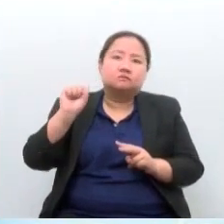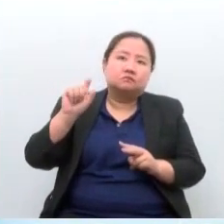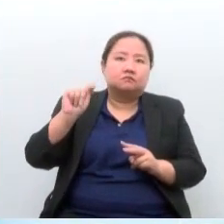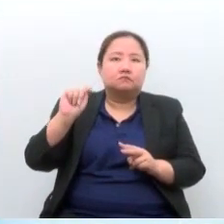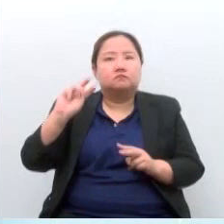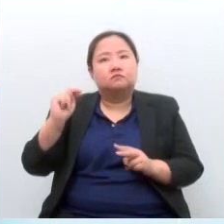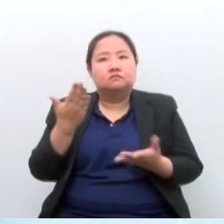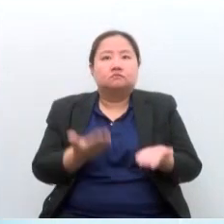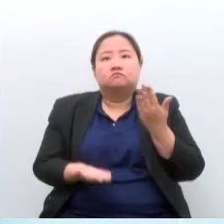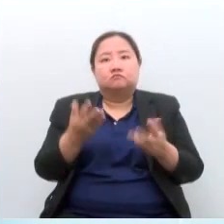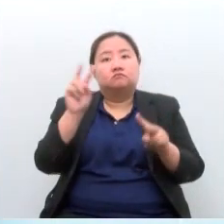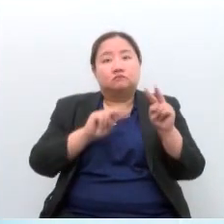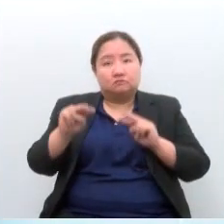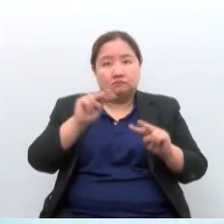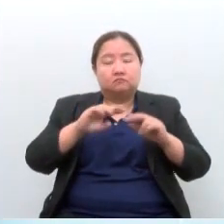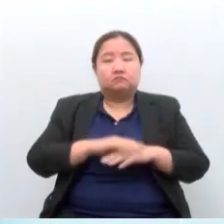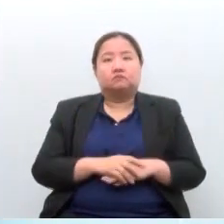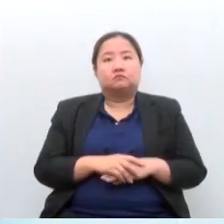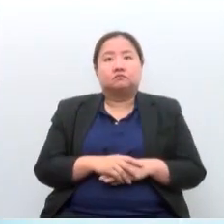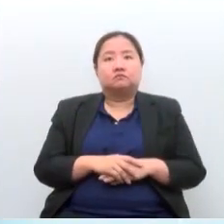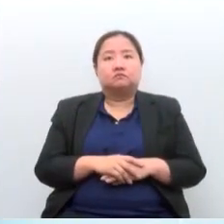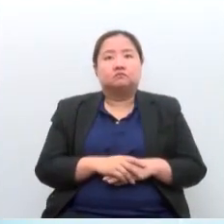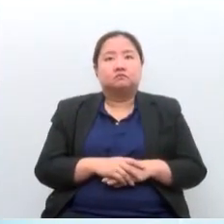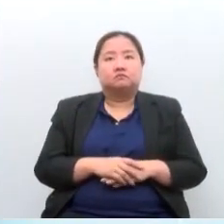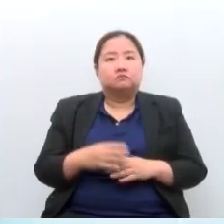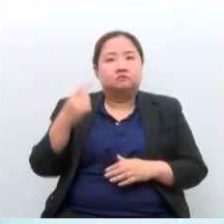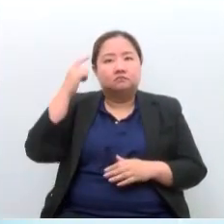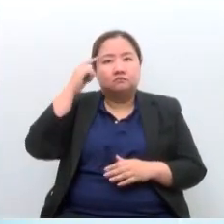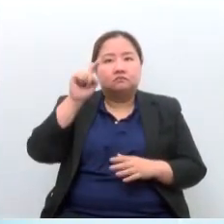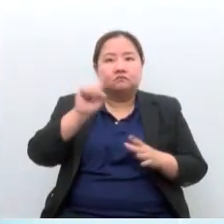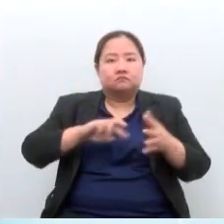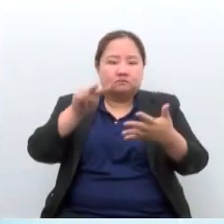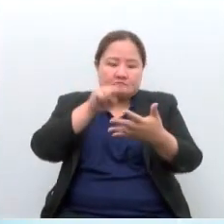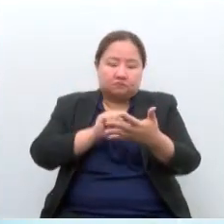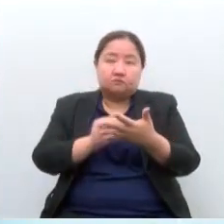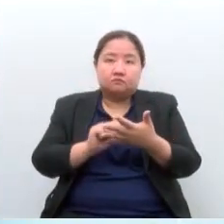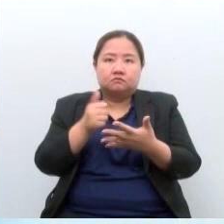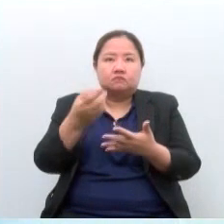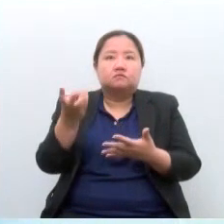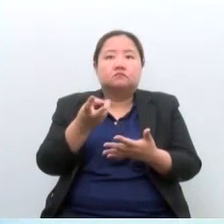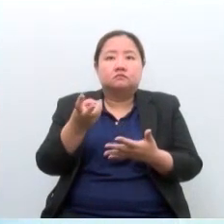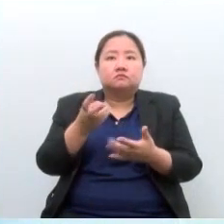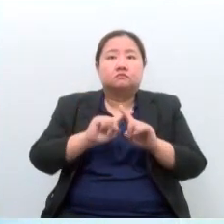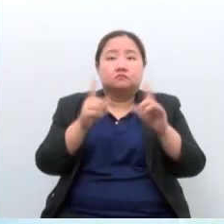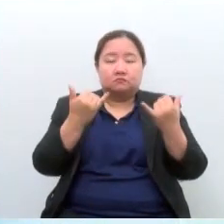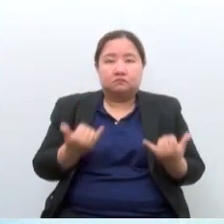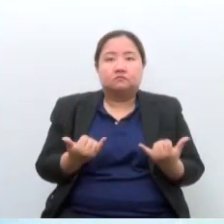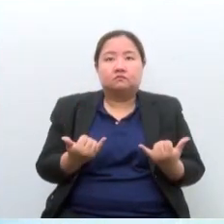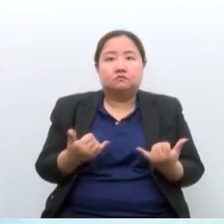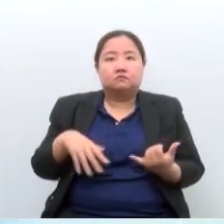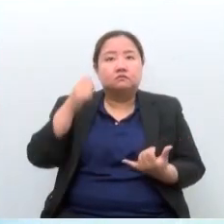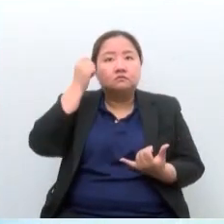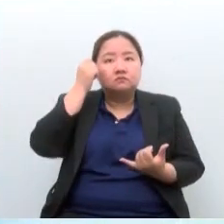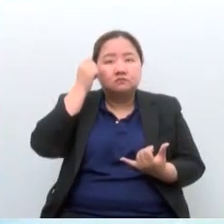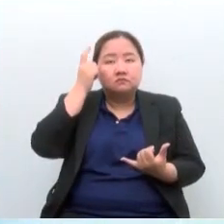ตรวจนะครับสมาธิในการบริหารโรงเรียนเนี่ยเรื่องอ่านออกแได้ของโรงเรียนก็ก็น้อยแต่ครั้งนี้นะครับก็เข้าใจเข้า